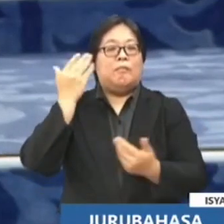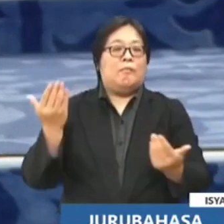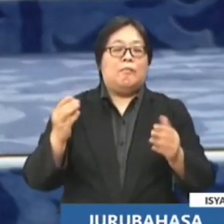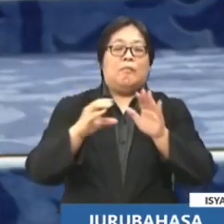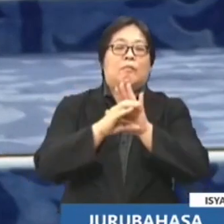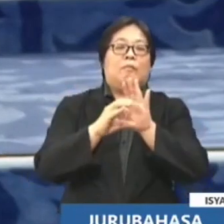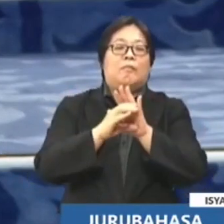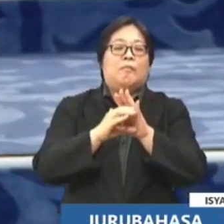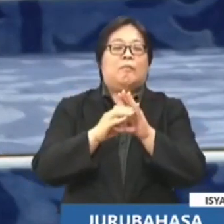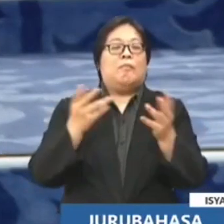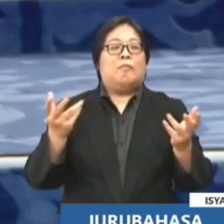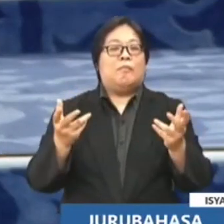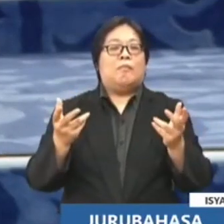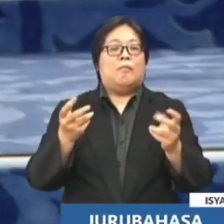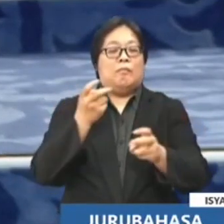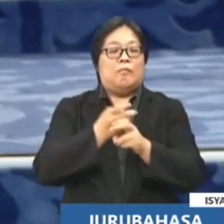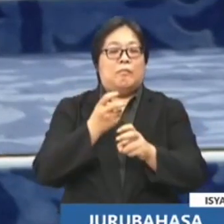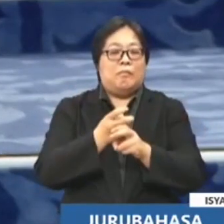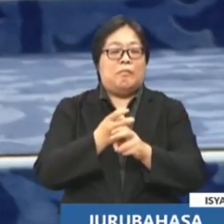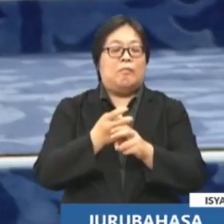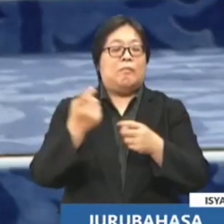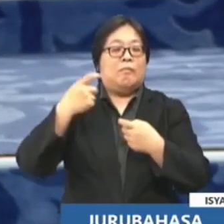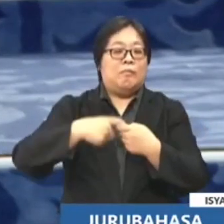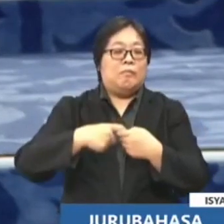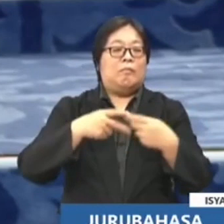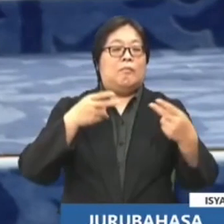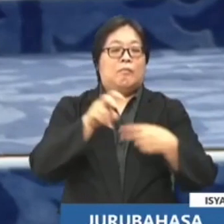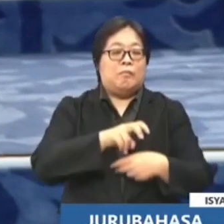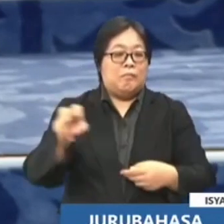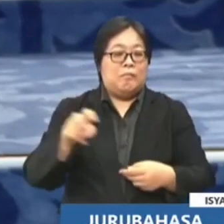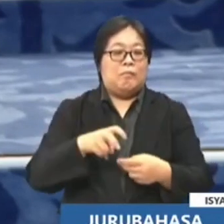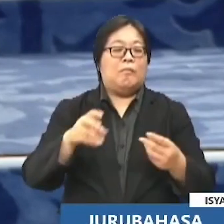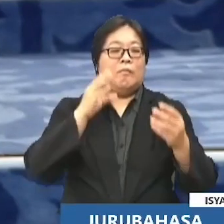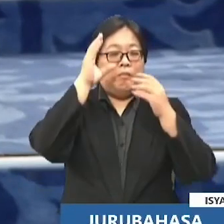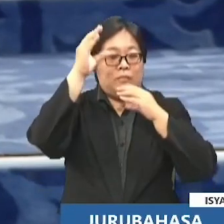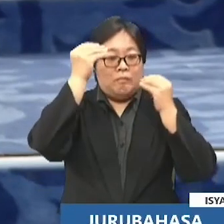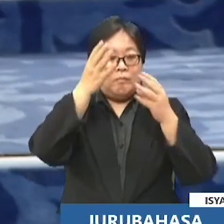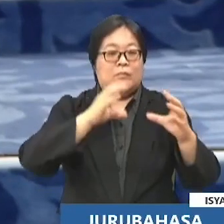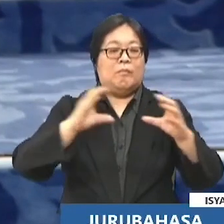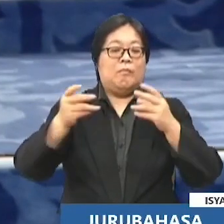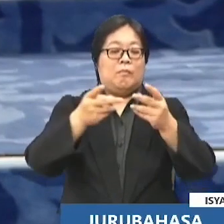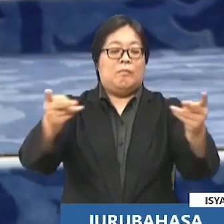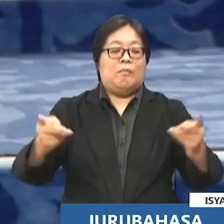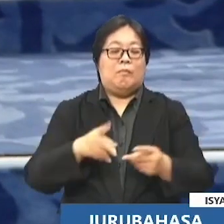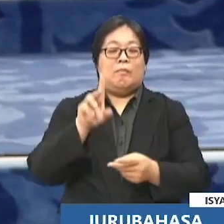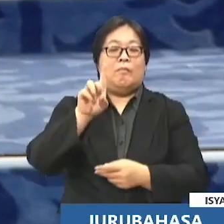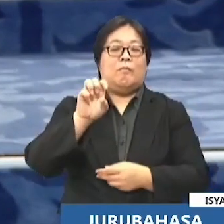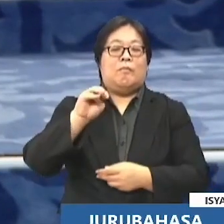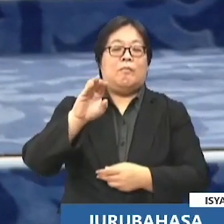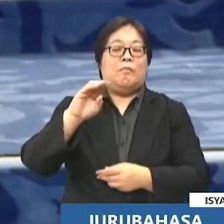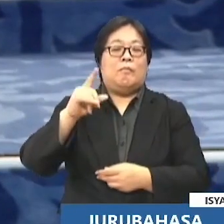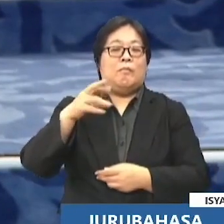seperti kesulitan kesukaran berhubungan ngangkutan Cai keluasan kawasan demografi